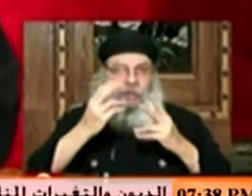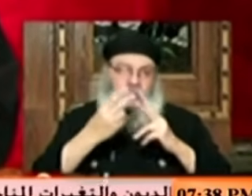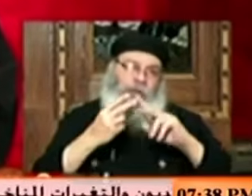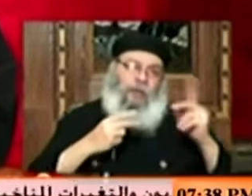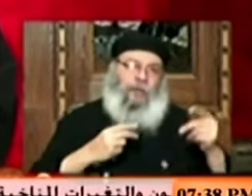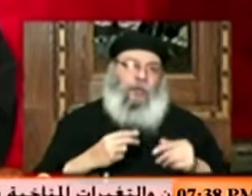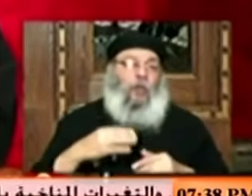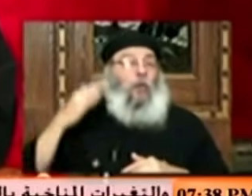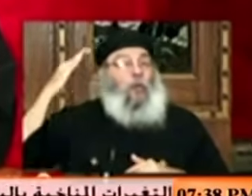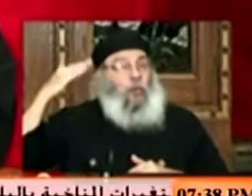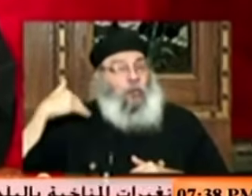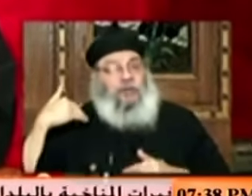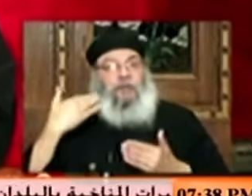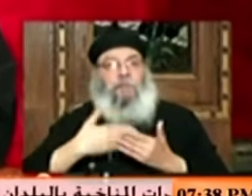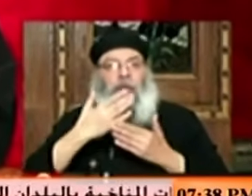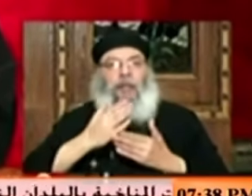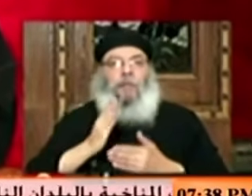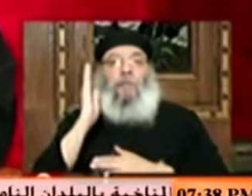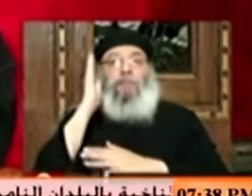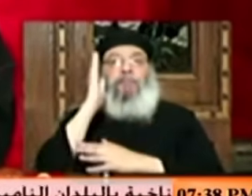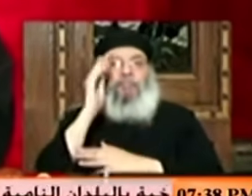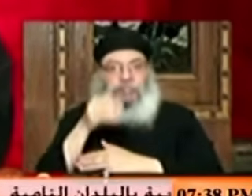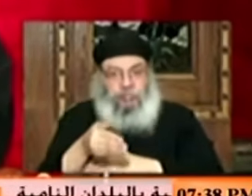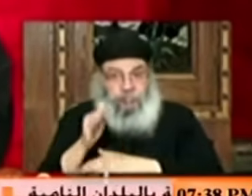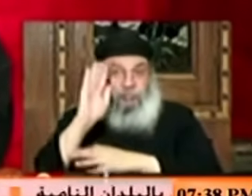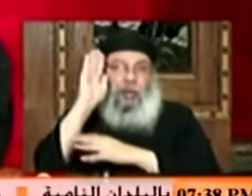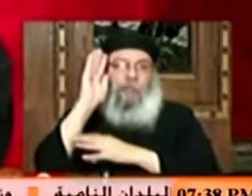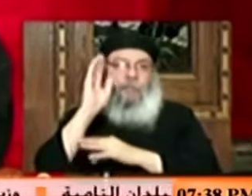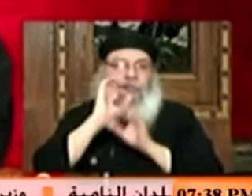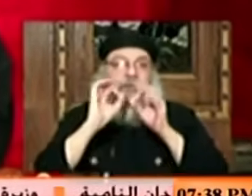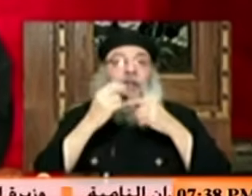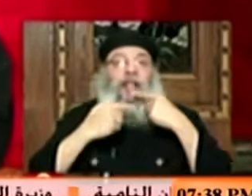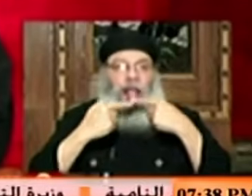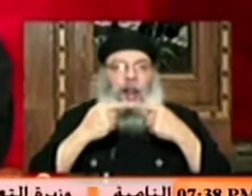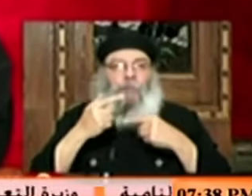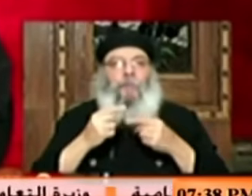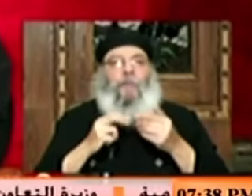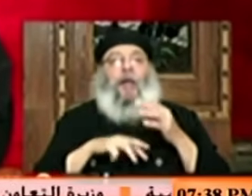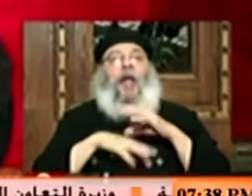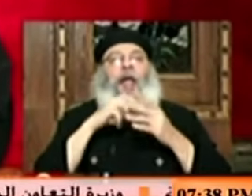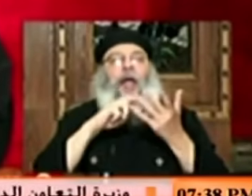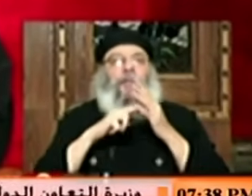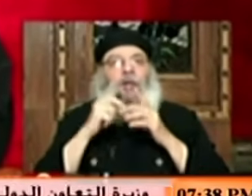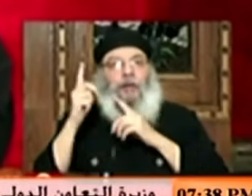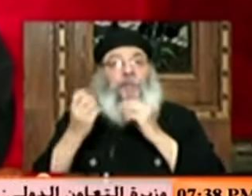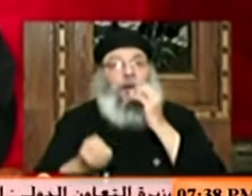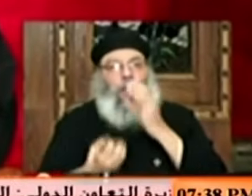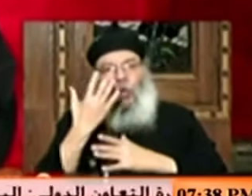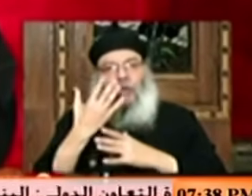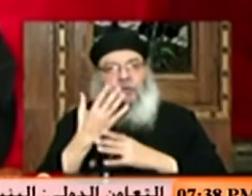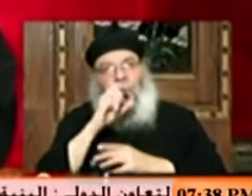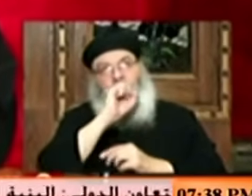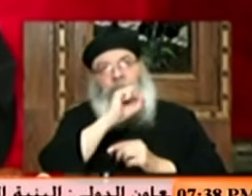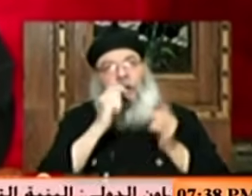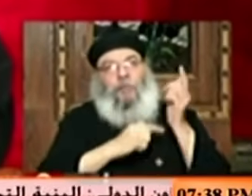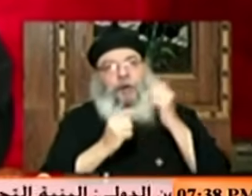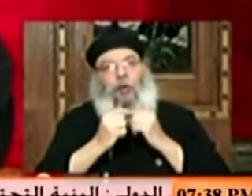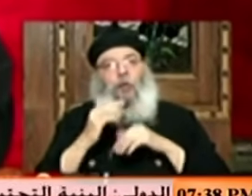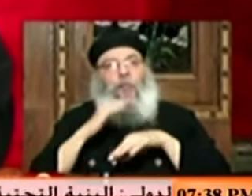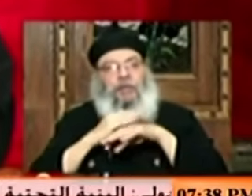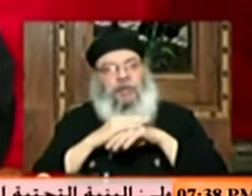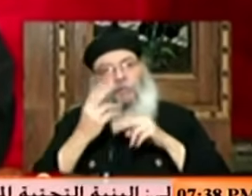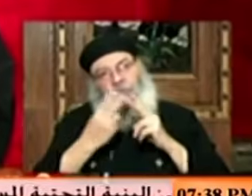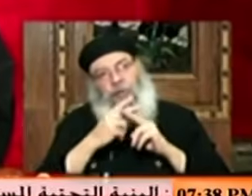والمراه ديت بعد ما استقامت زمانها بتتكلم عن عمل ربنا الاعجازي وياها وبتخدم